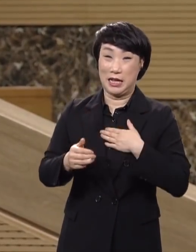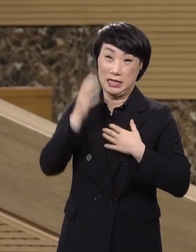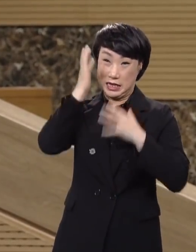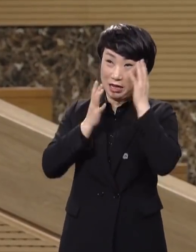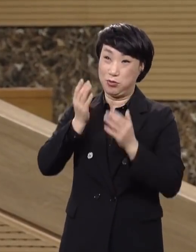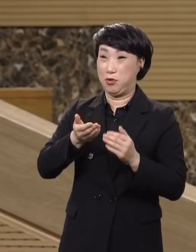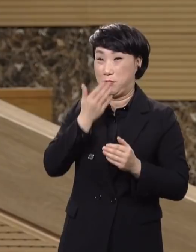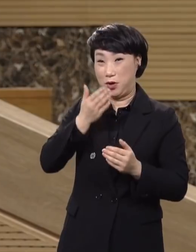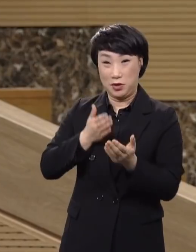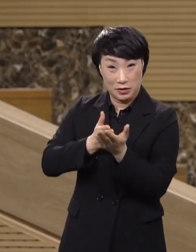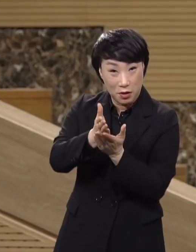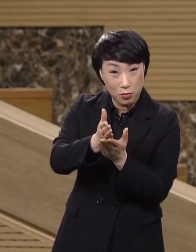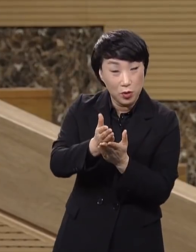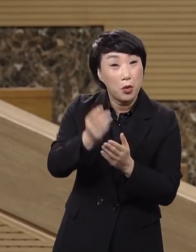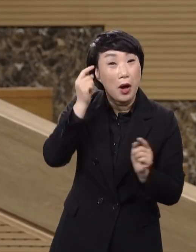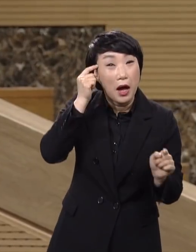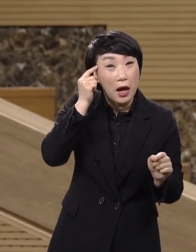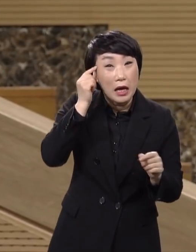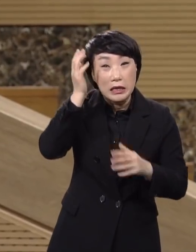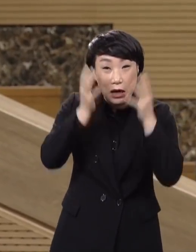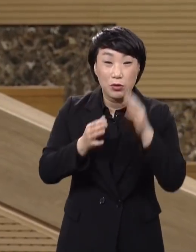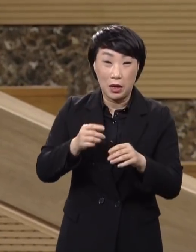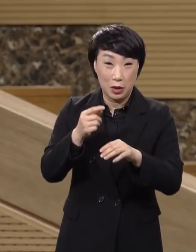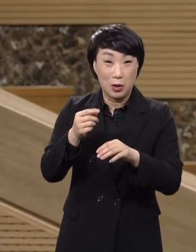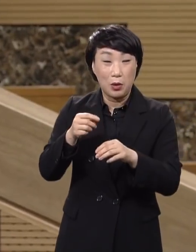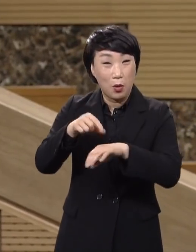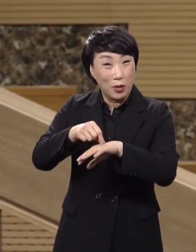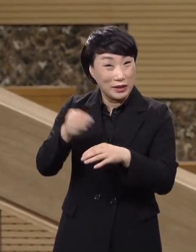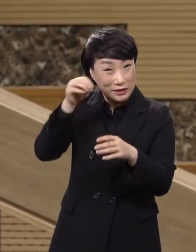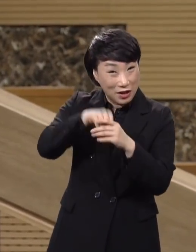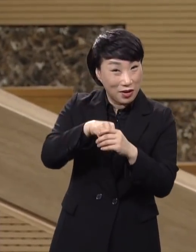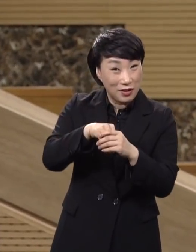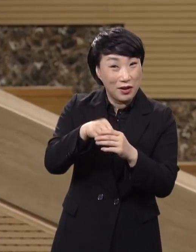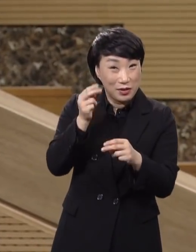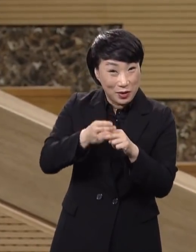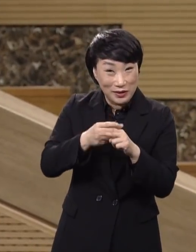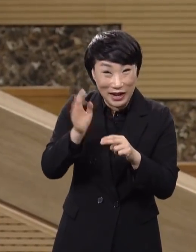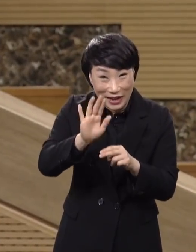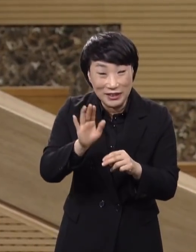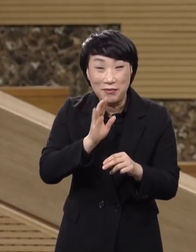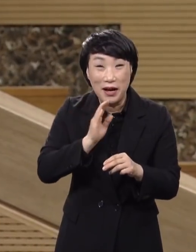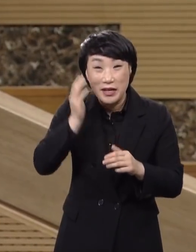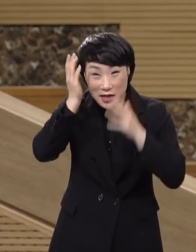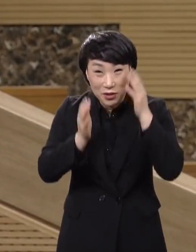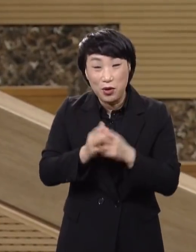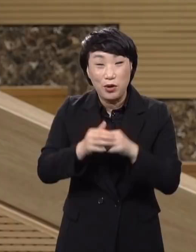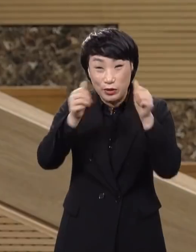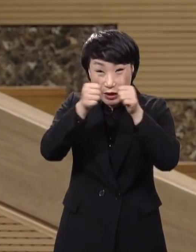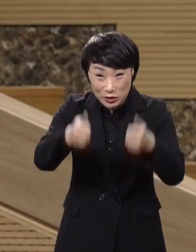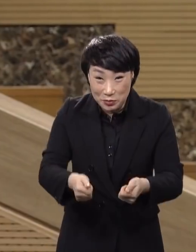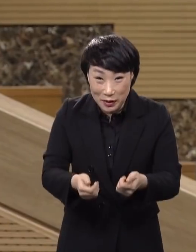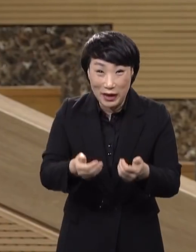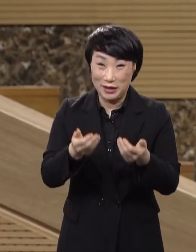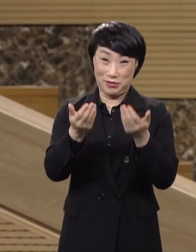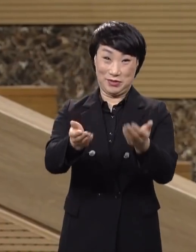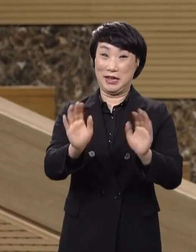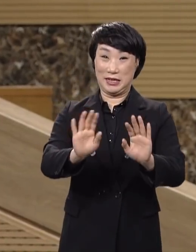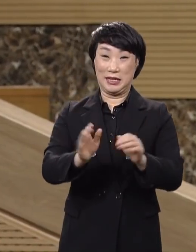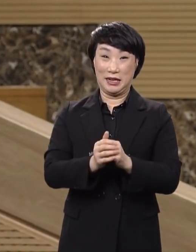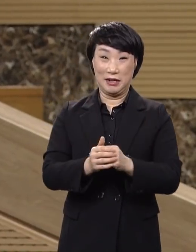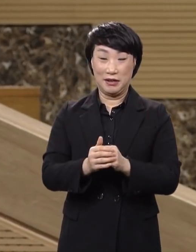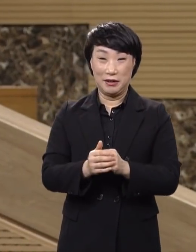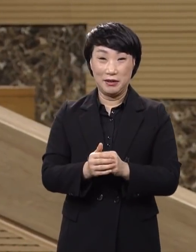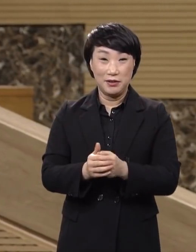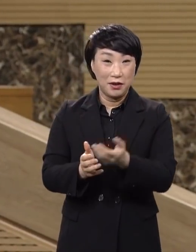먹겠습니다. 왜? 채소는 고기가 없으니 채소 갖다 우상숭배 않거든요. 채소 갖다 여러분